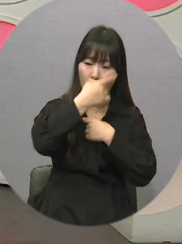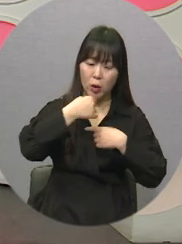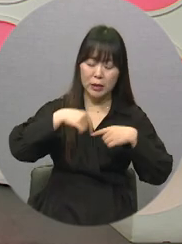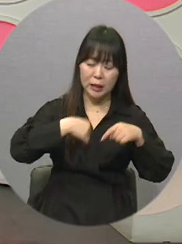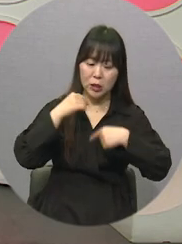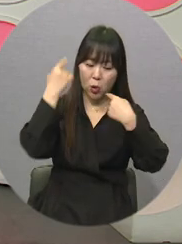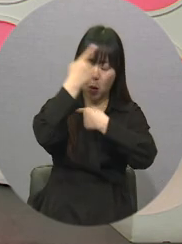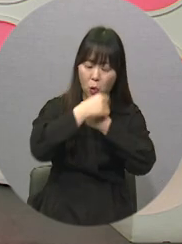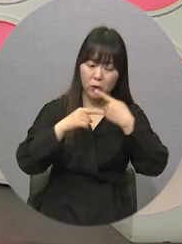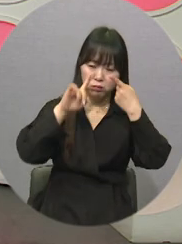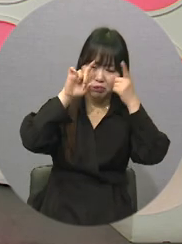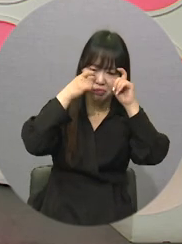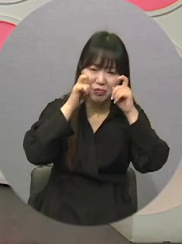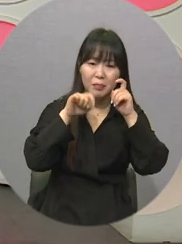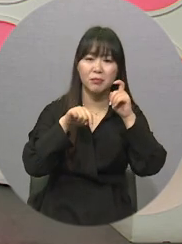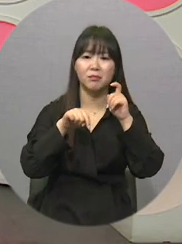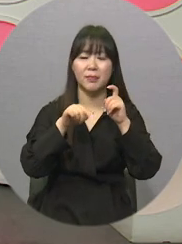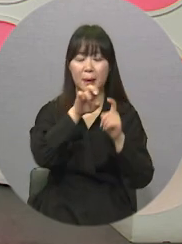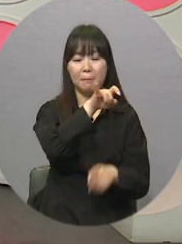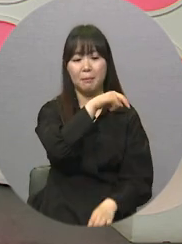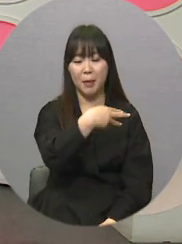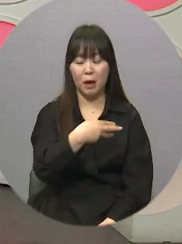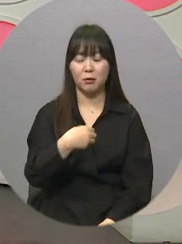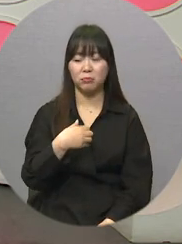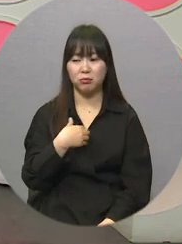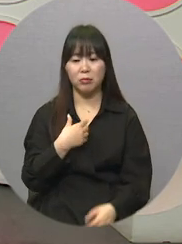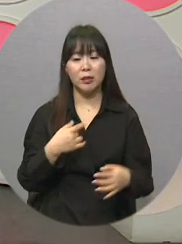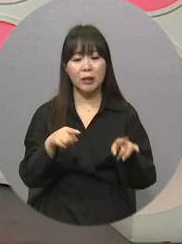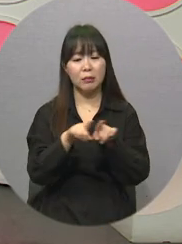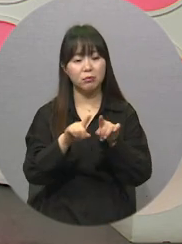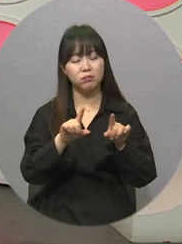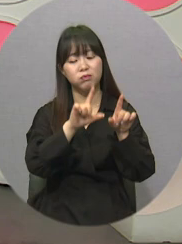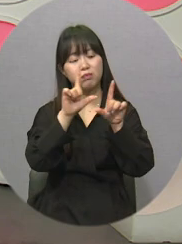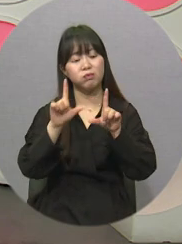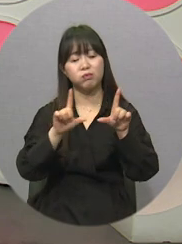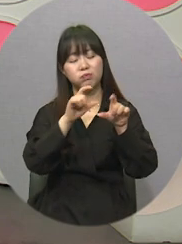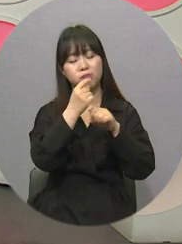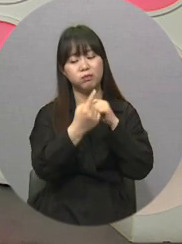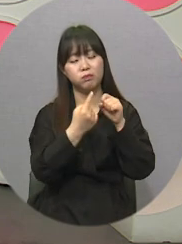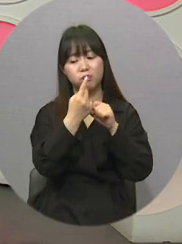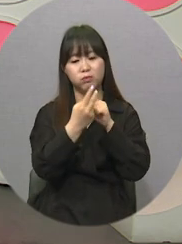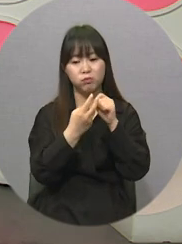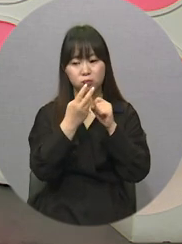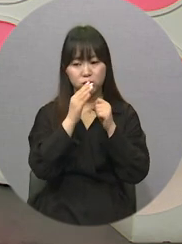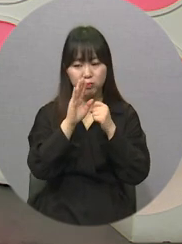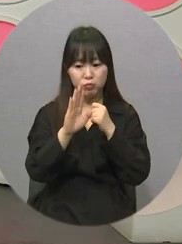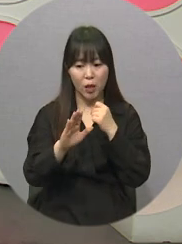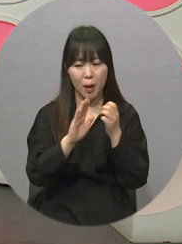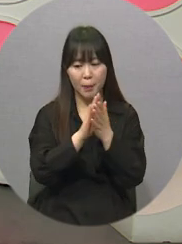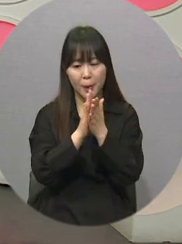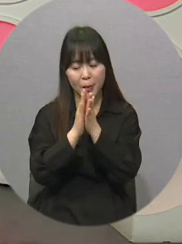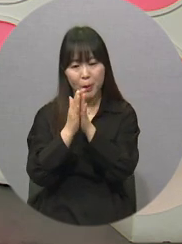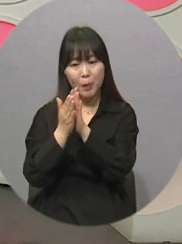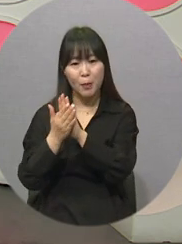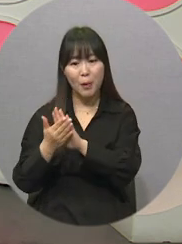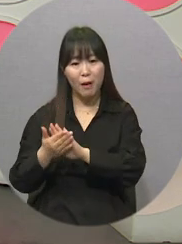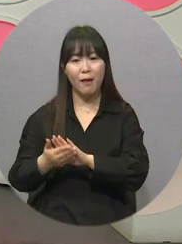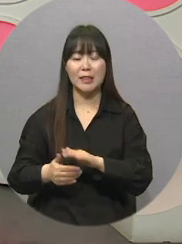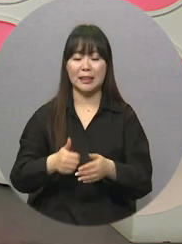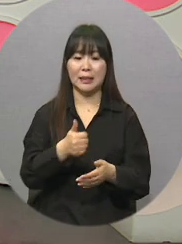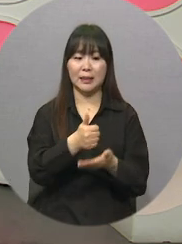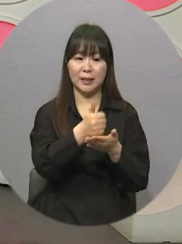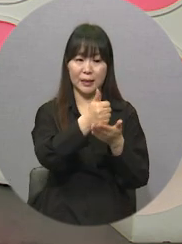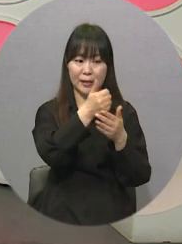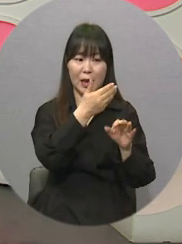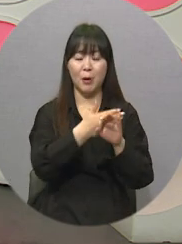있었습니다. 저는 멜과 여러 해를 보내면서 많이 변했습니다.